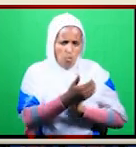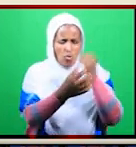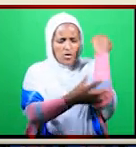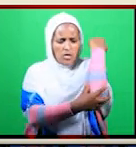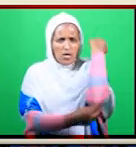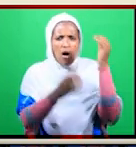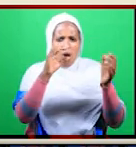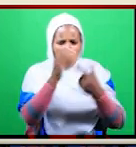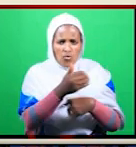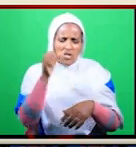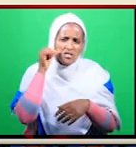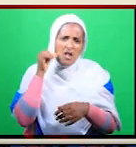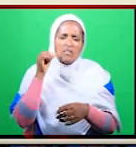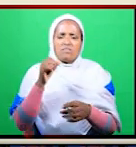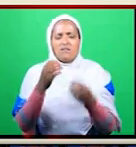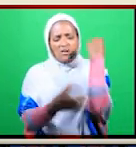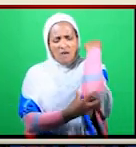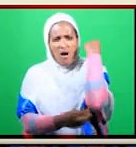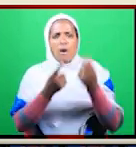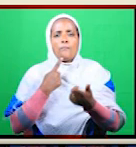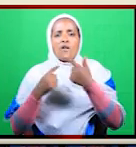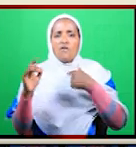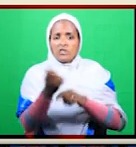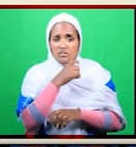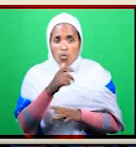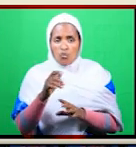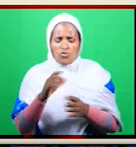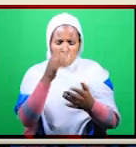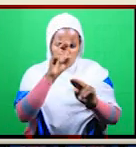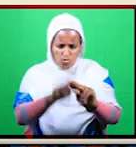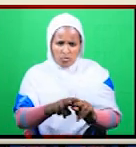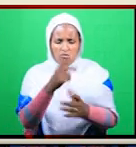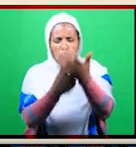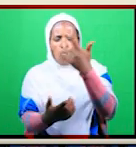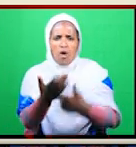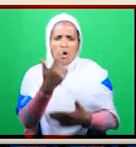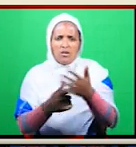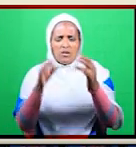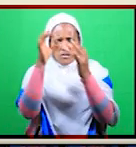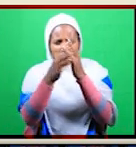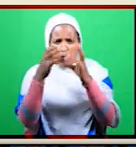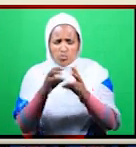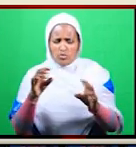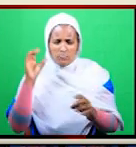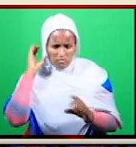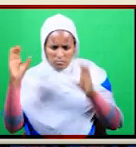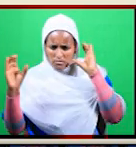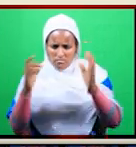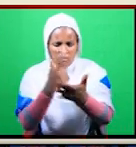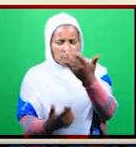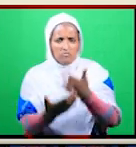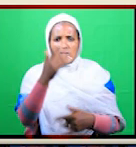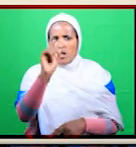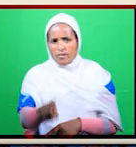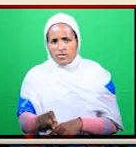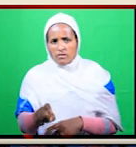መሆን ድሃ መሆን ወይ የትናንትናውን ድህነት መናፈቅ ሳይሆን ቁጭ ብሎ መወያየት፣ በትዳር ውስጥ ትልቁ ቁጭ ብሎ መወያየት፣ መሰማማት፣ አንዱ